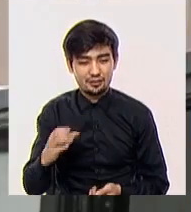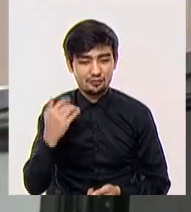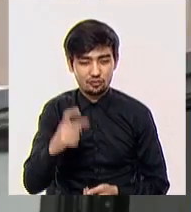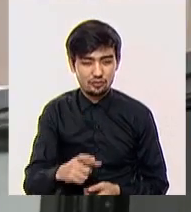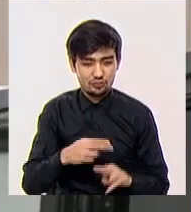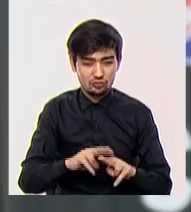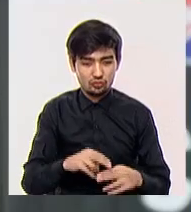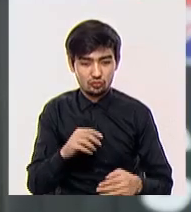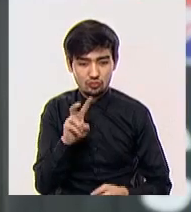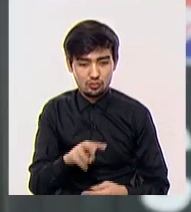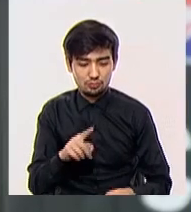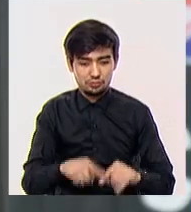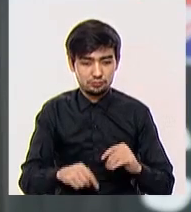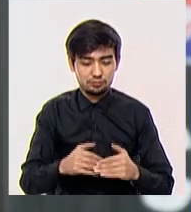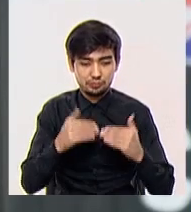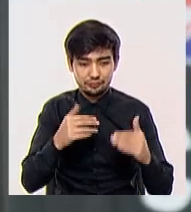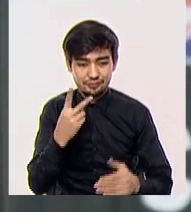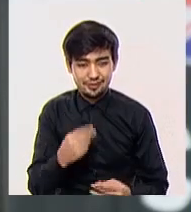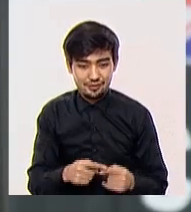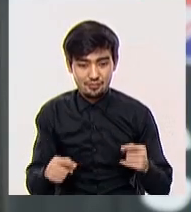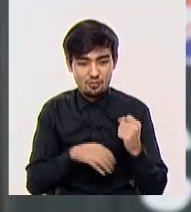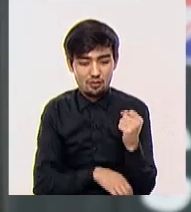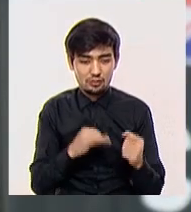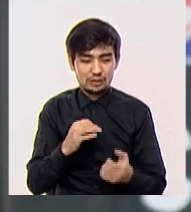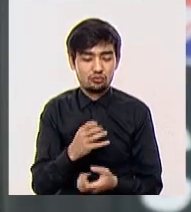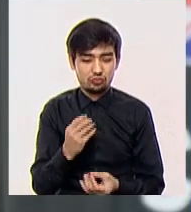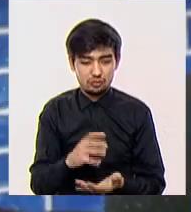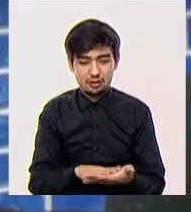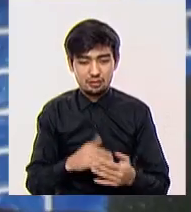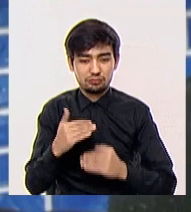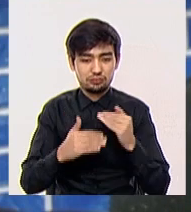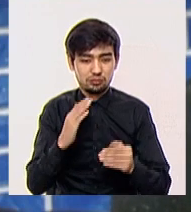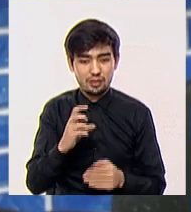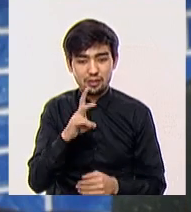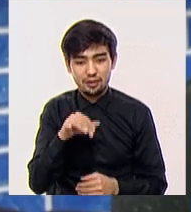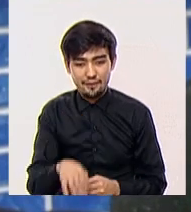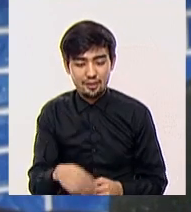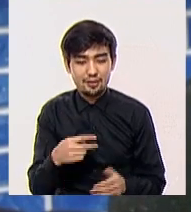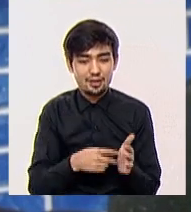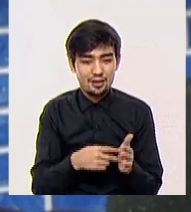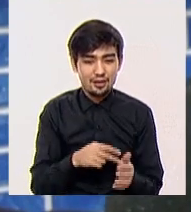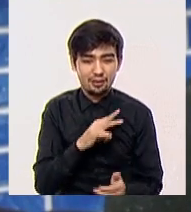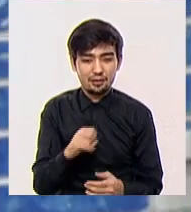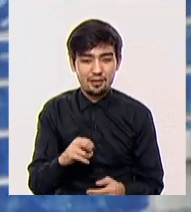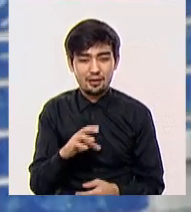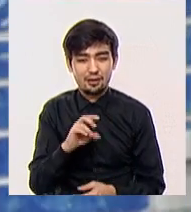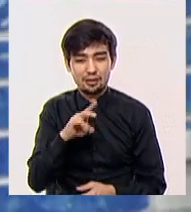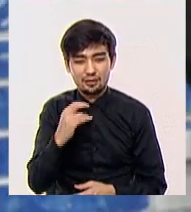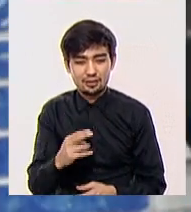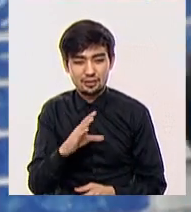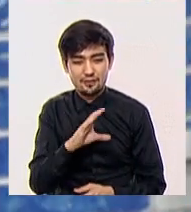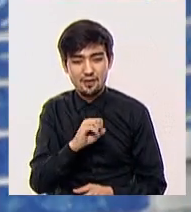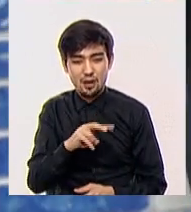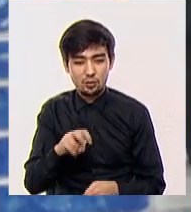доллар, который стремительно вырос за последние два дня, будет только укреплять позиции, а высокая цена на нефть не влияет на курс национальной валюты. Если вы построите